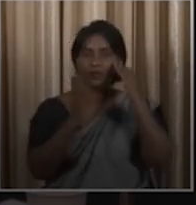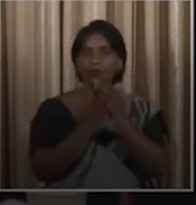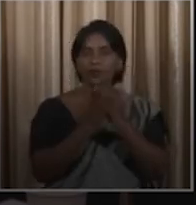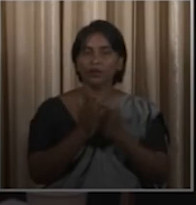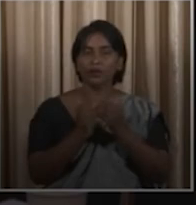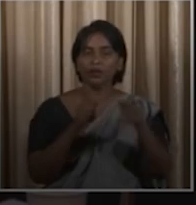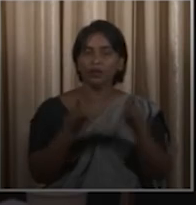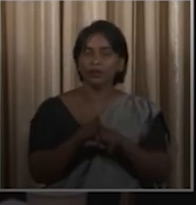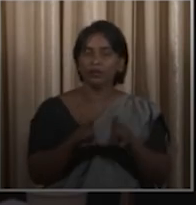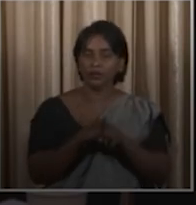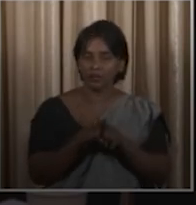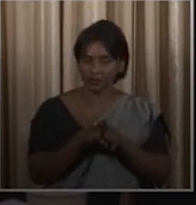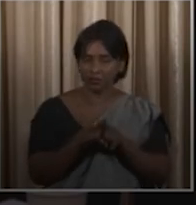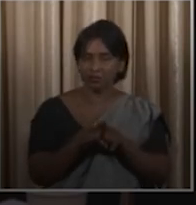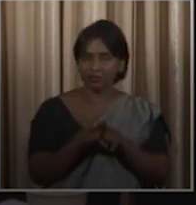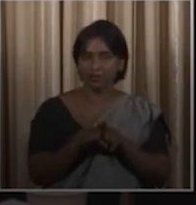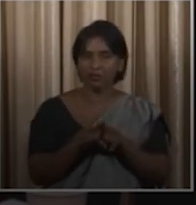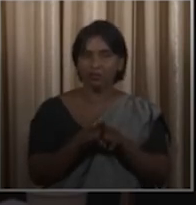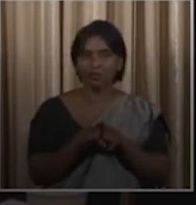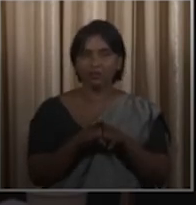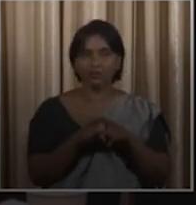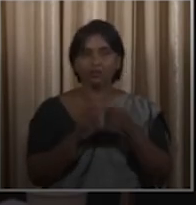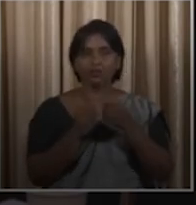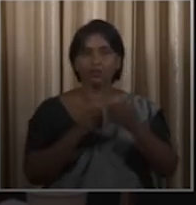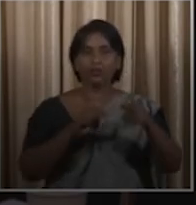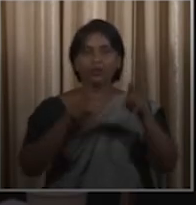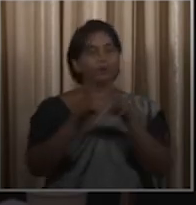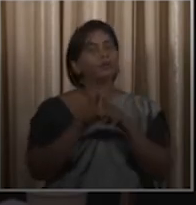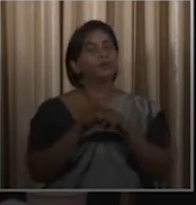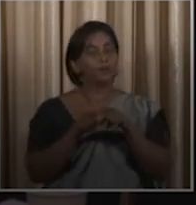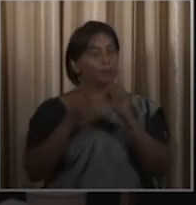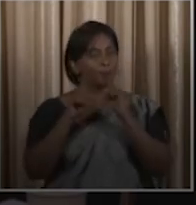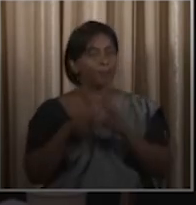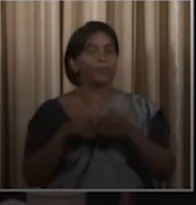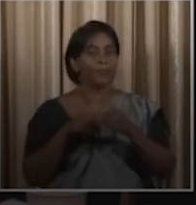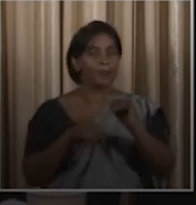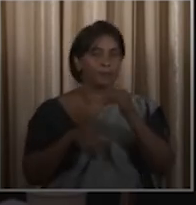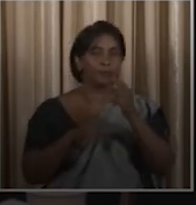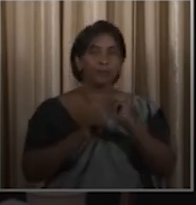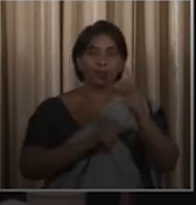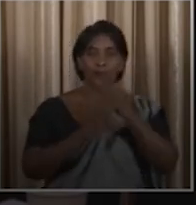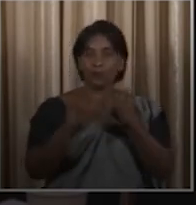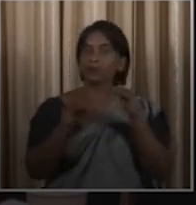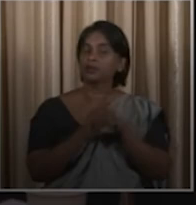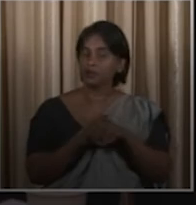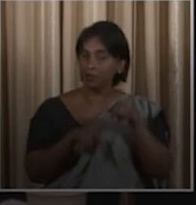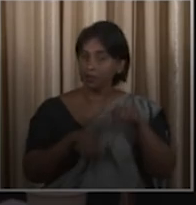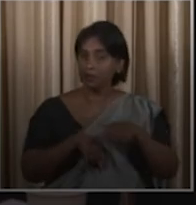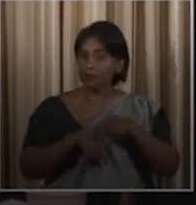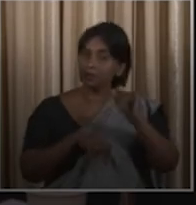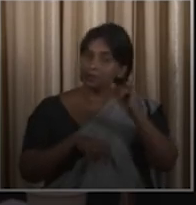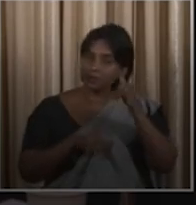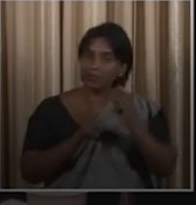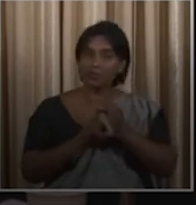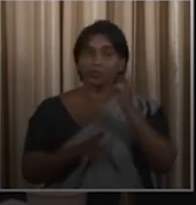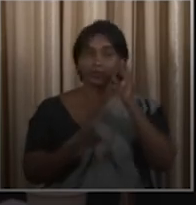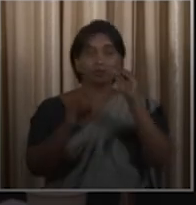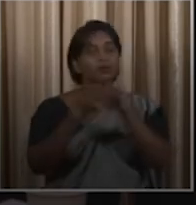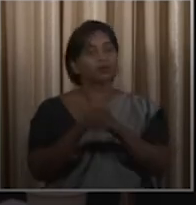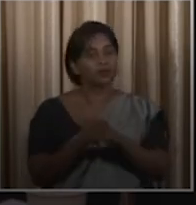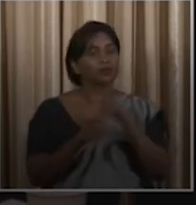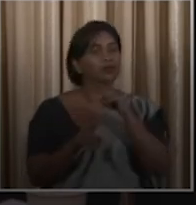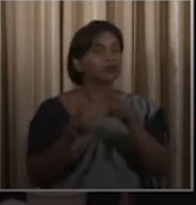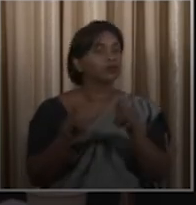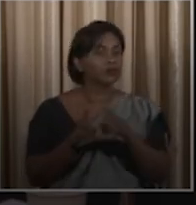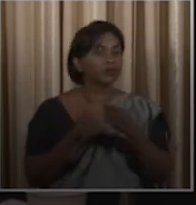tiyeno. Me tava neda me wara vitarai samanayata parlimentu tiyena. Me wara vitarai samanayata janadhipati putuwa tiyena. Enisa tamange ware